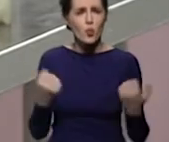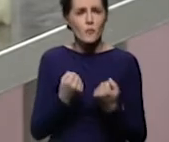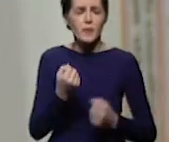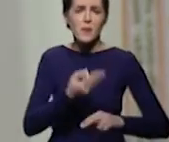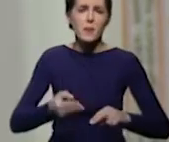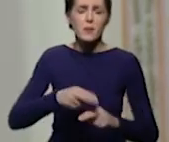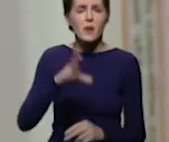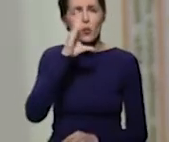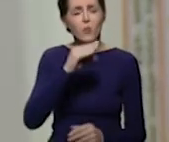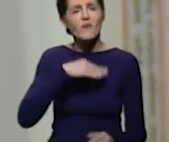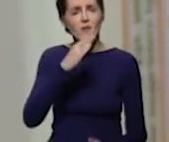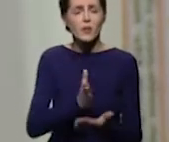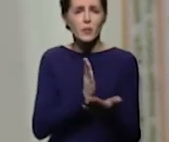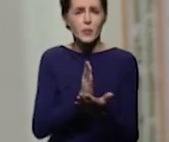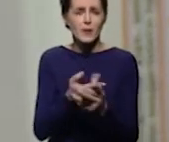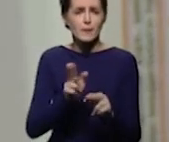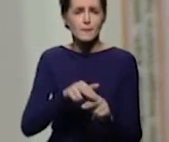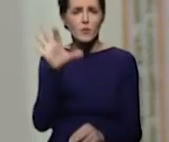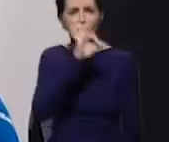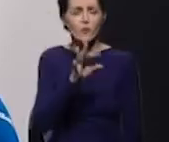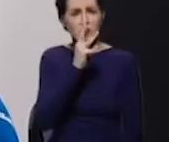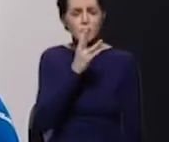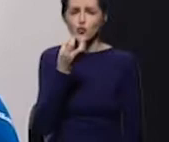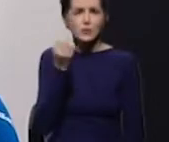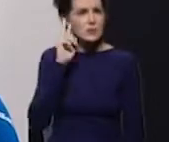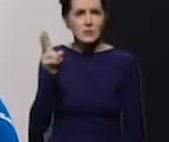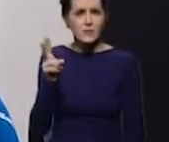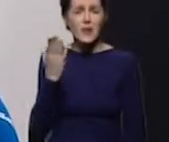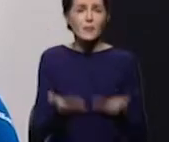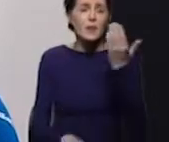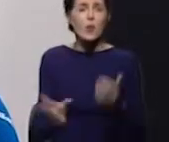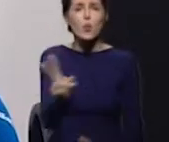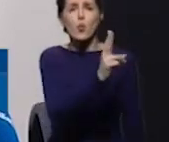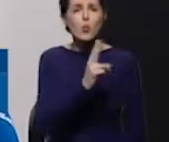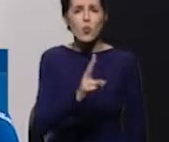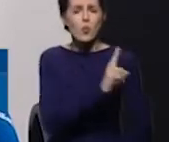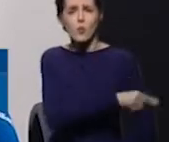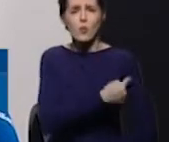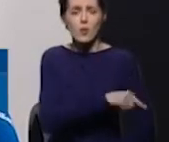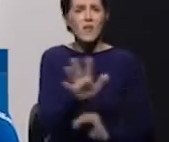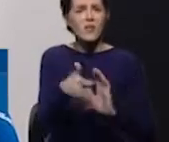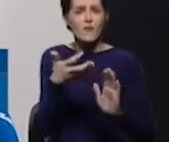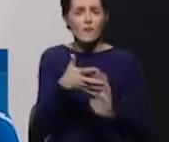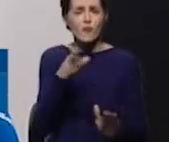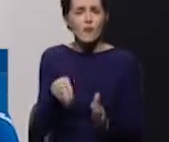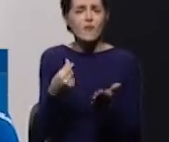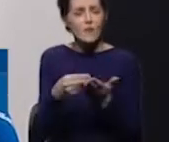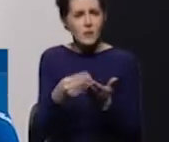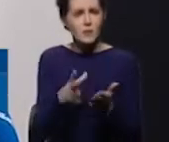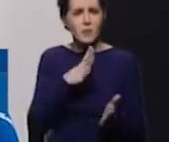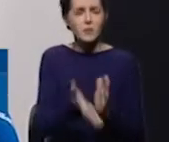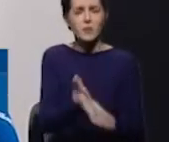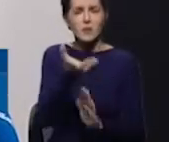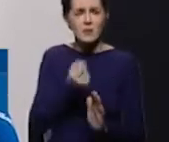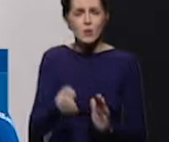чи вистачить їм фінансування, поки невідомо. Якщо у когось із лікарень не вистачить средств, які вони отримують від НСЗУ